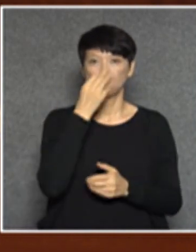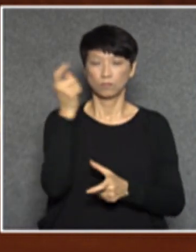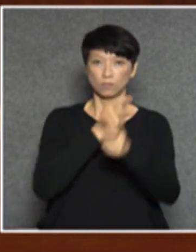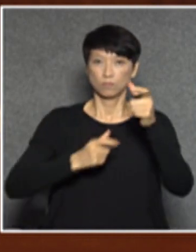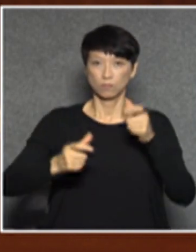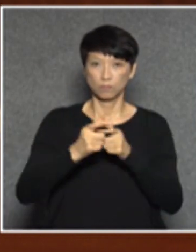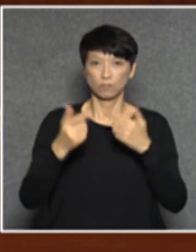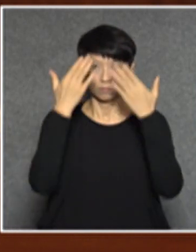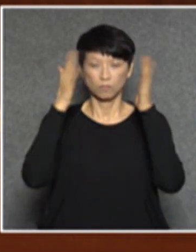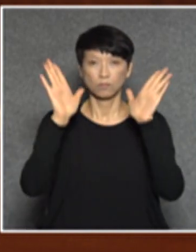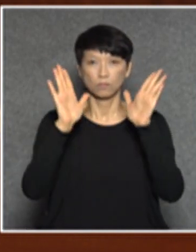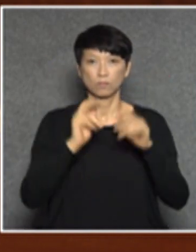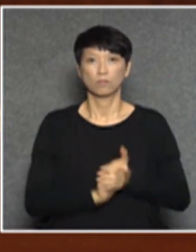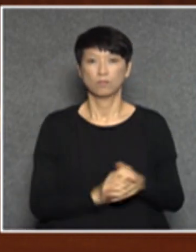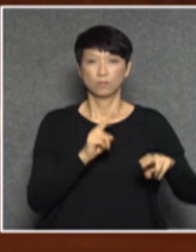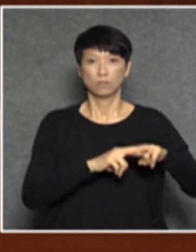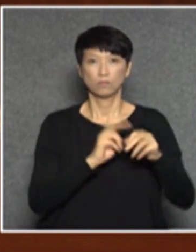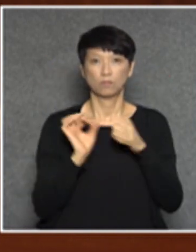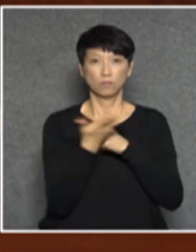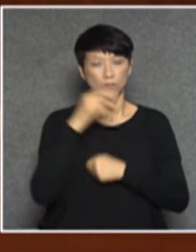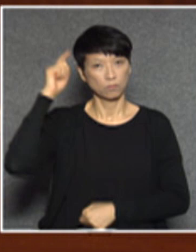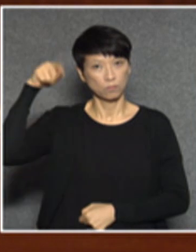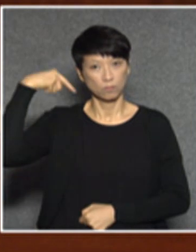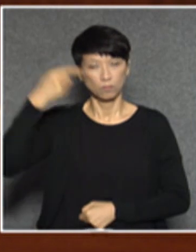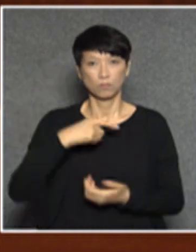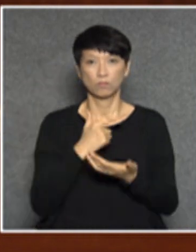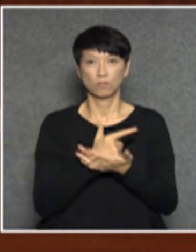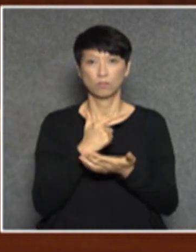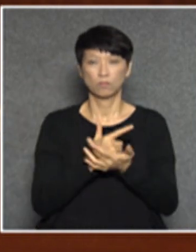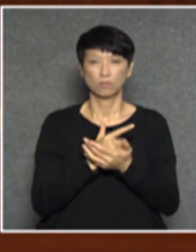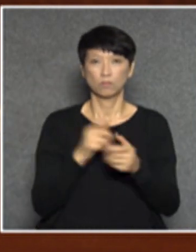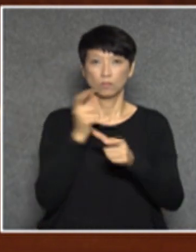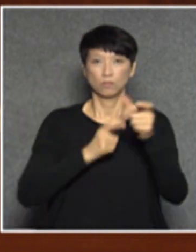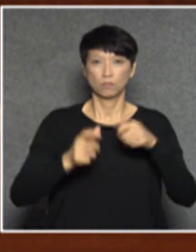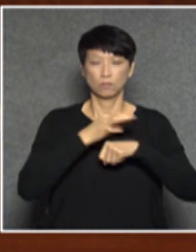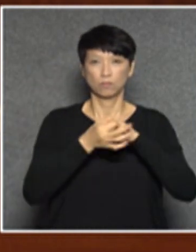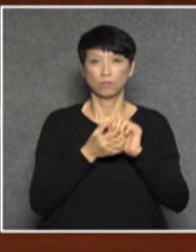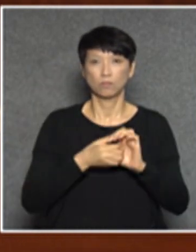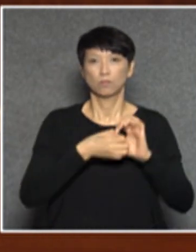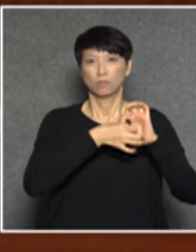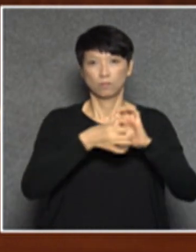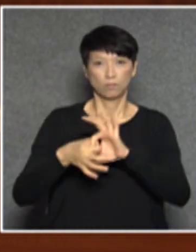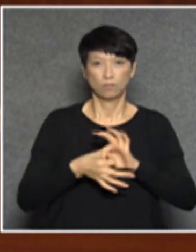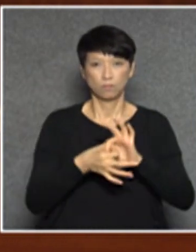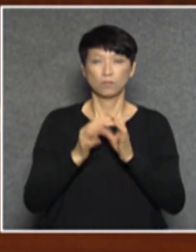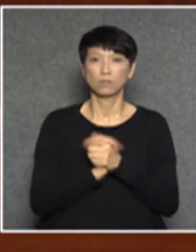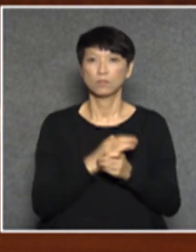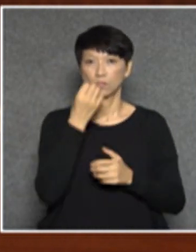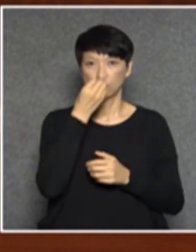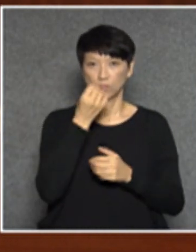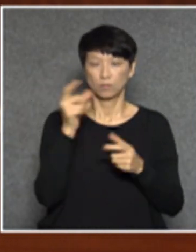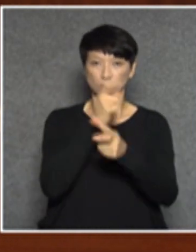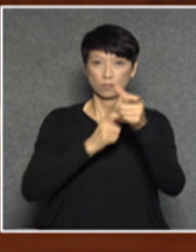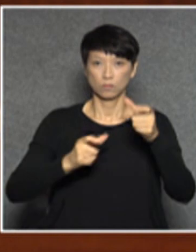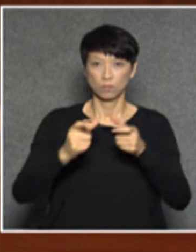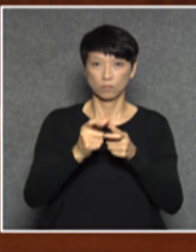開放，與中國內地、歐洲、美國等主要經濟體緊密相連。同時，香港經濟體積